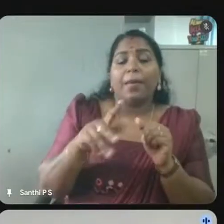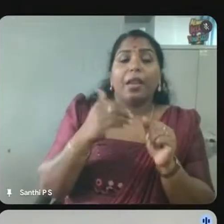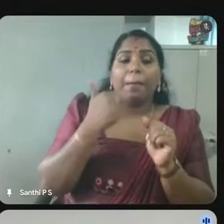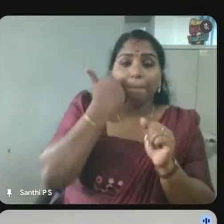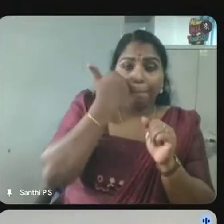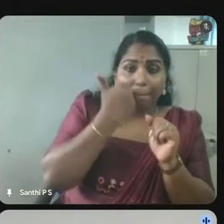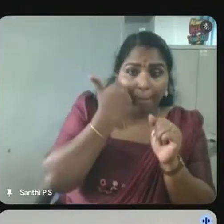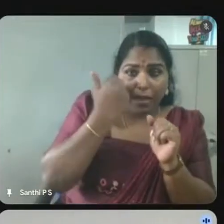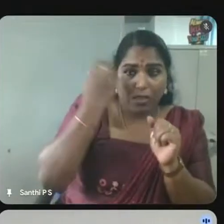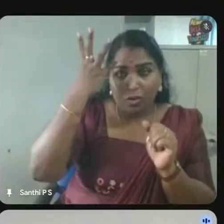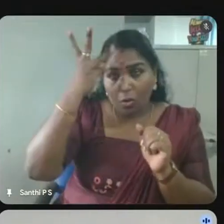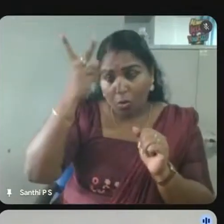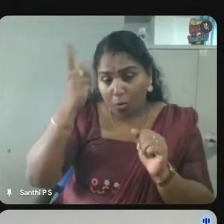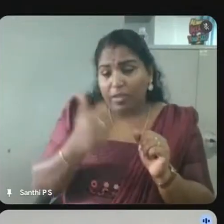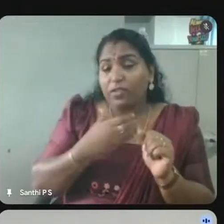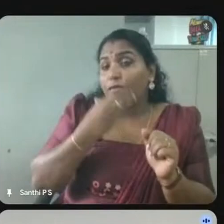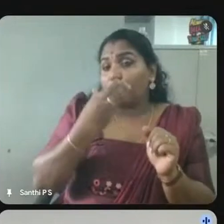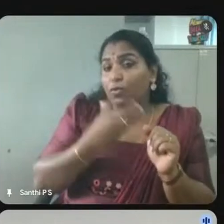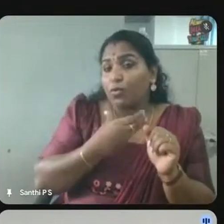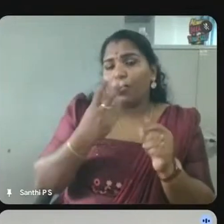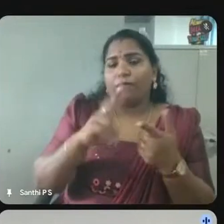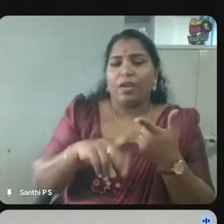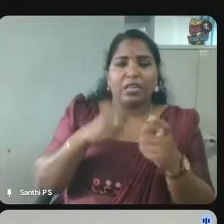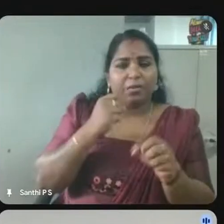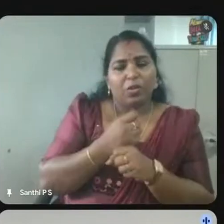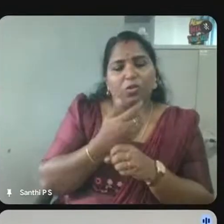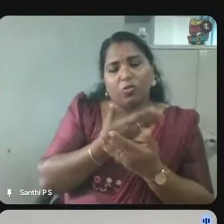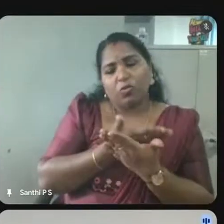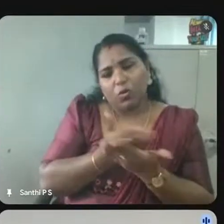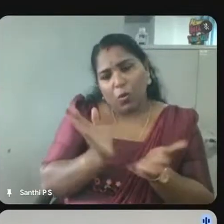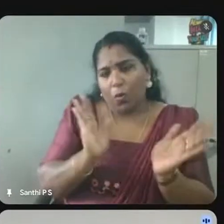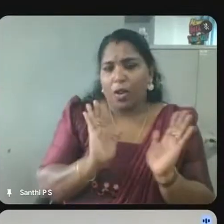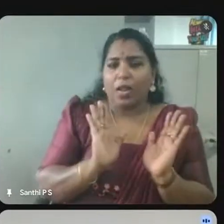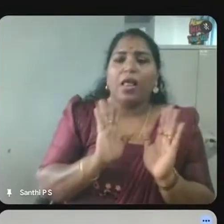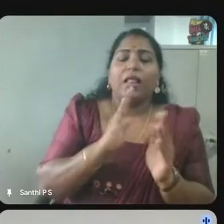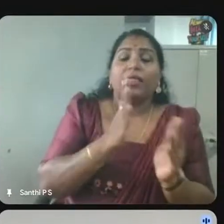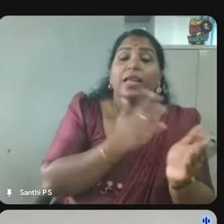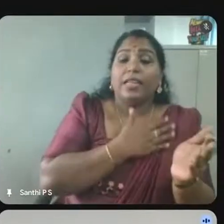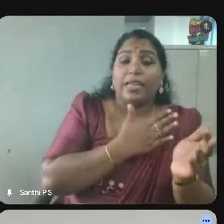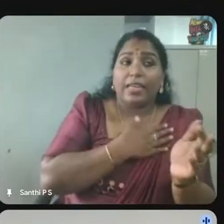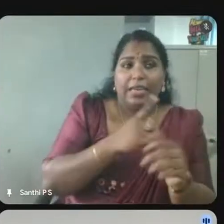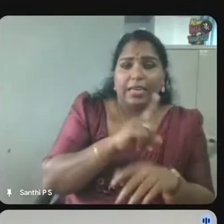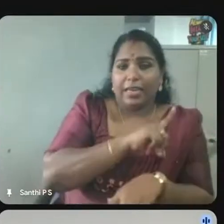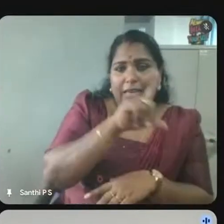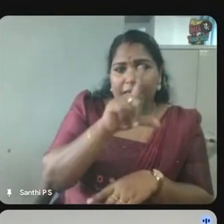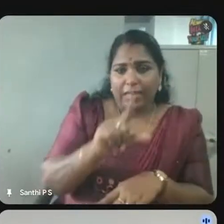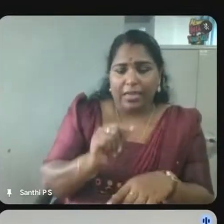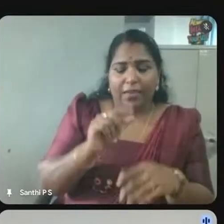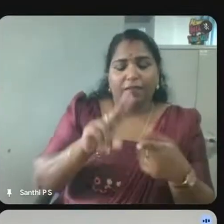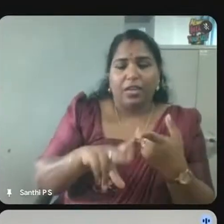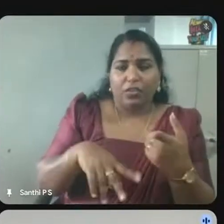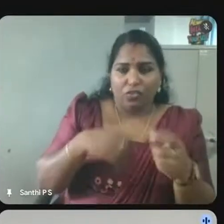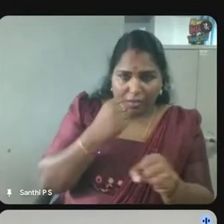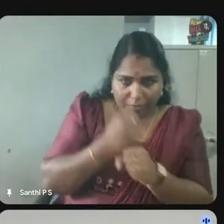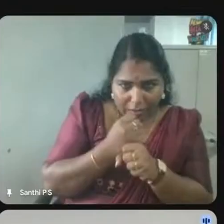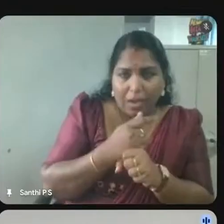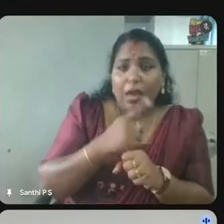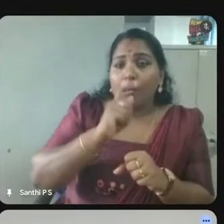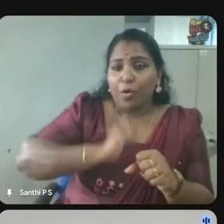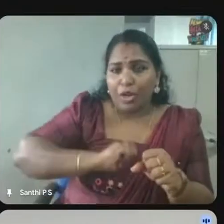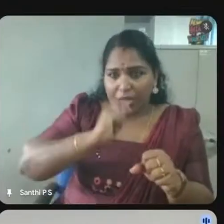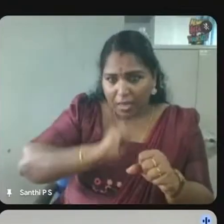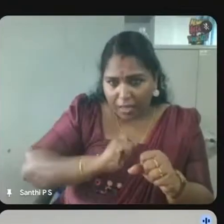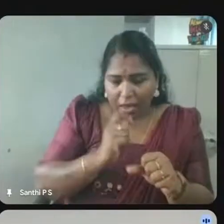നിറത്തിലുള്ള എല്ലാ പഴങ്ങളും പച്ചക്കറികളും, പിന്നെ പച്ചില വർഗ്ഗങ്ങൾ ഗ്രീൻ ലീഫി വെജിറ്റബിൾസിൽ മുരിങ്ങയില, മുരിങ്ങക്കായ,